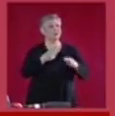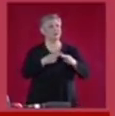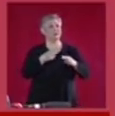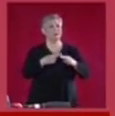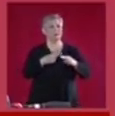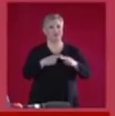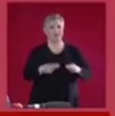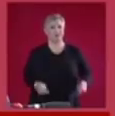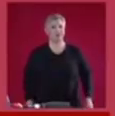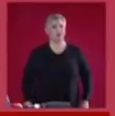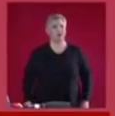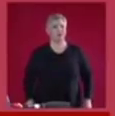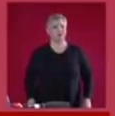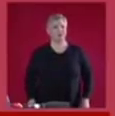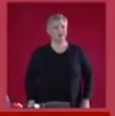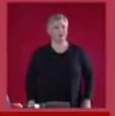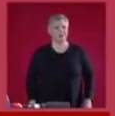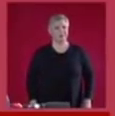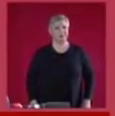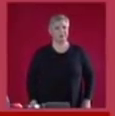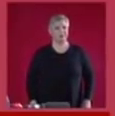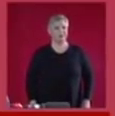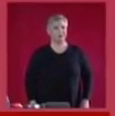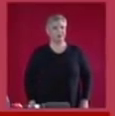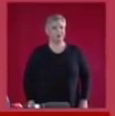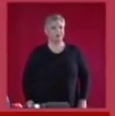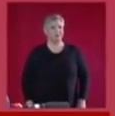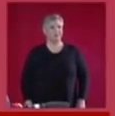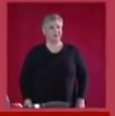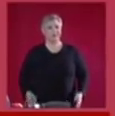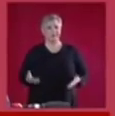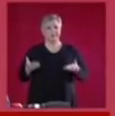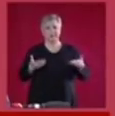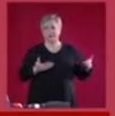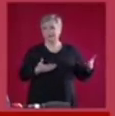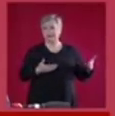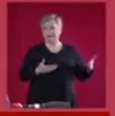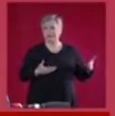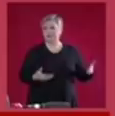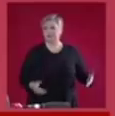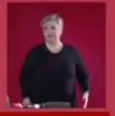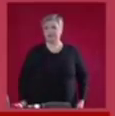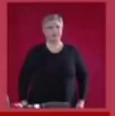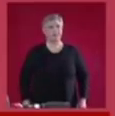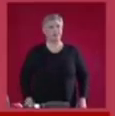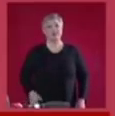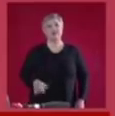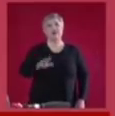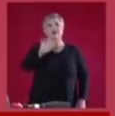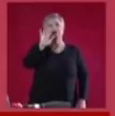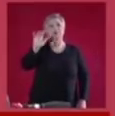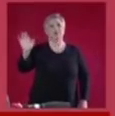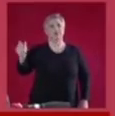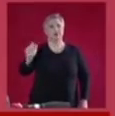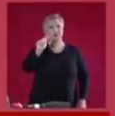όλους να καλέσω λοιπόν στην κεντρική σκηνή με αλφαβητική σειρά η